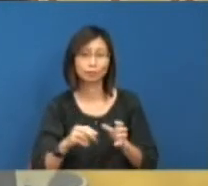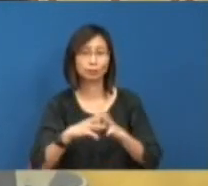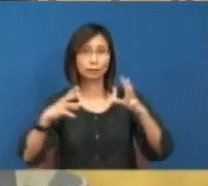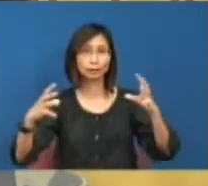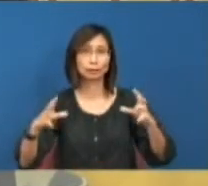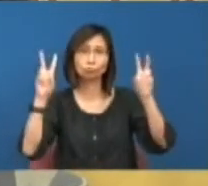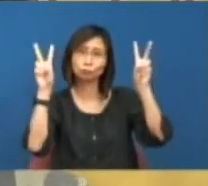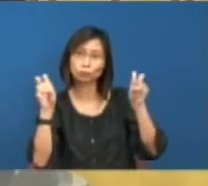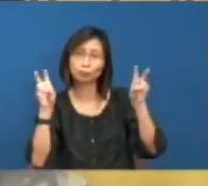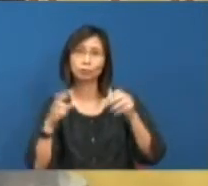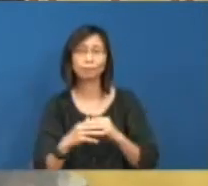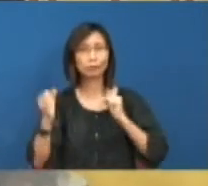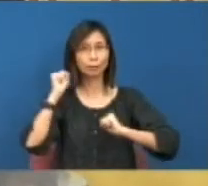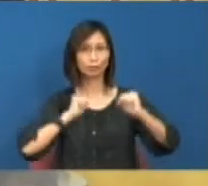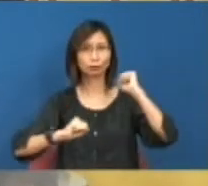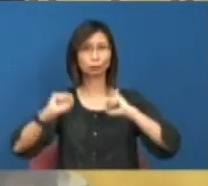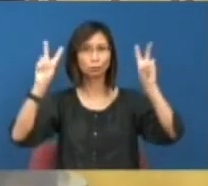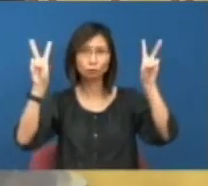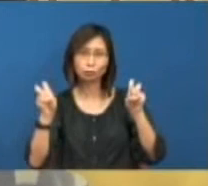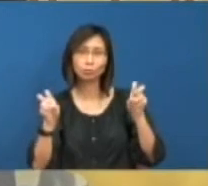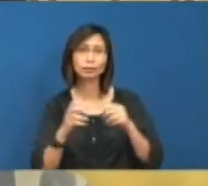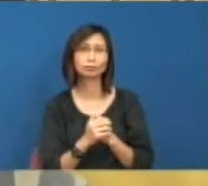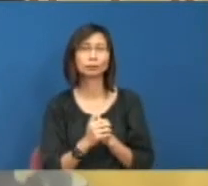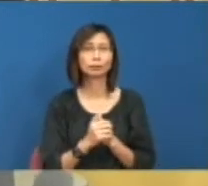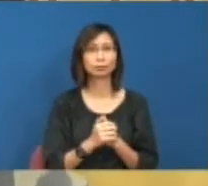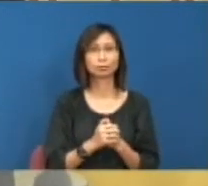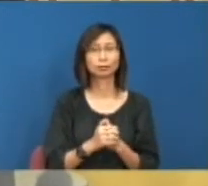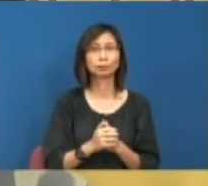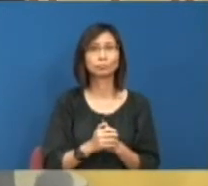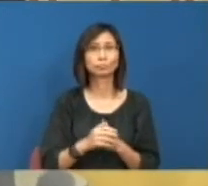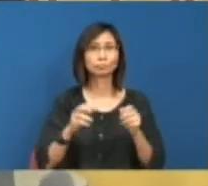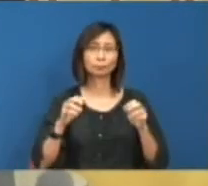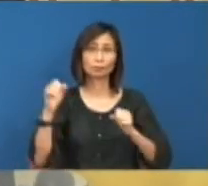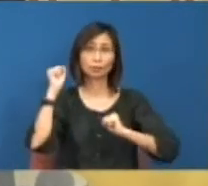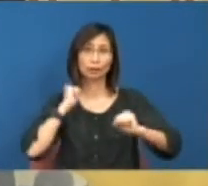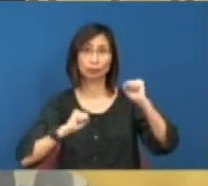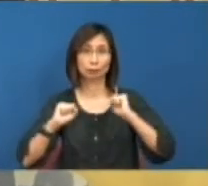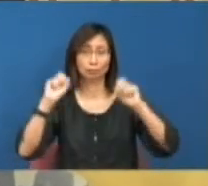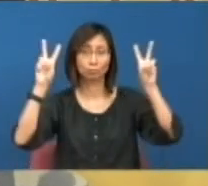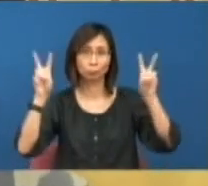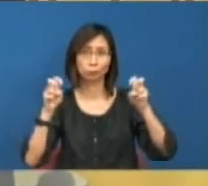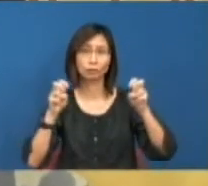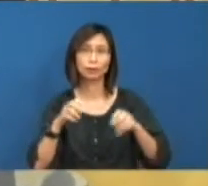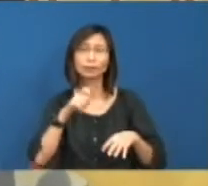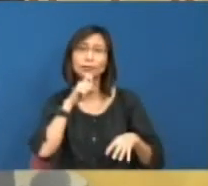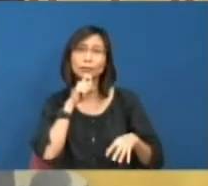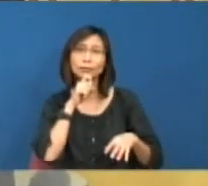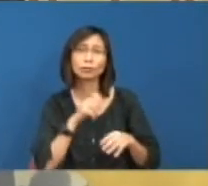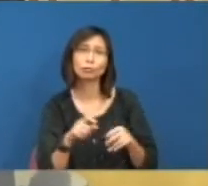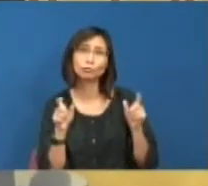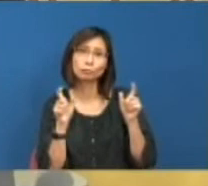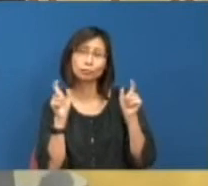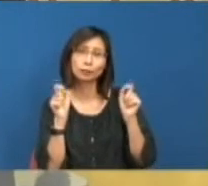個行動的綱領。而在行動綱領之上，一定是會有一個理論，用理論架